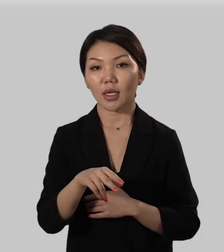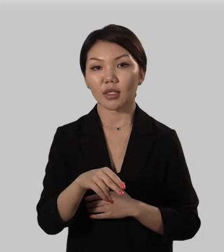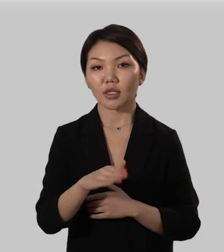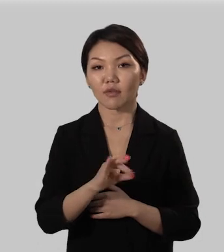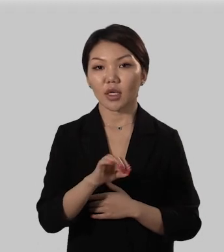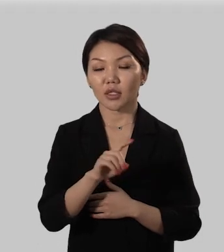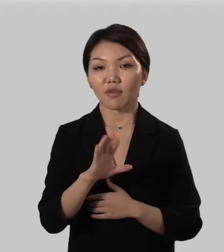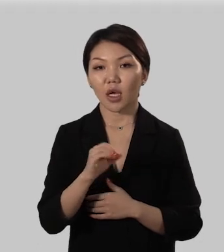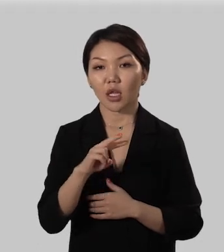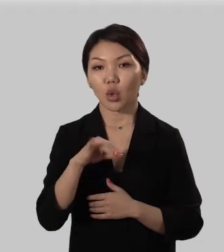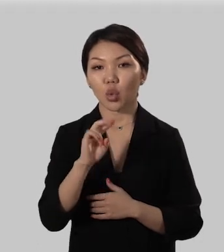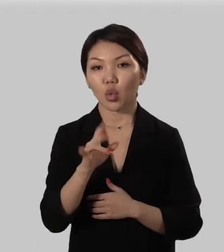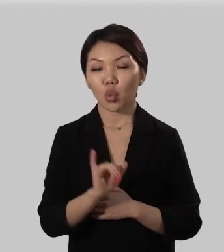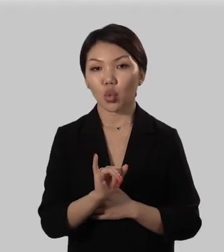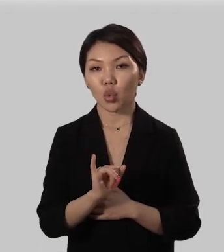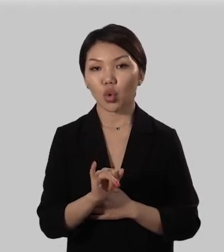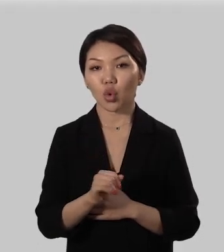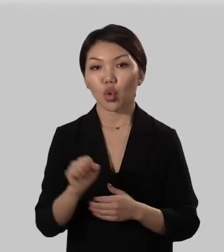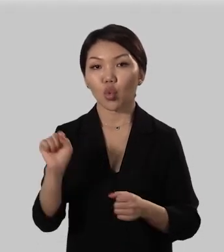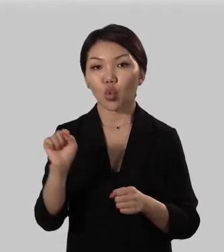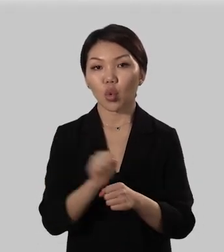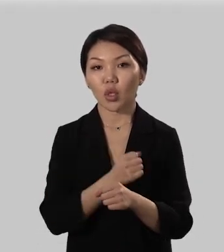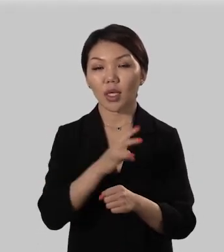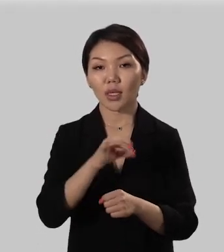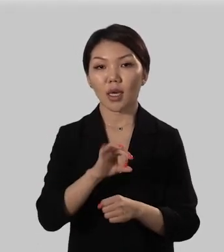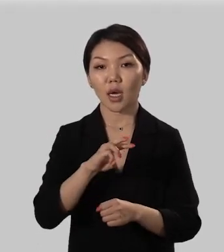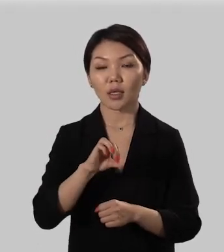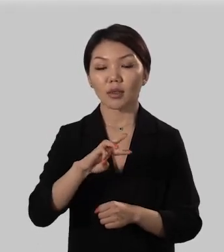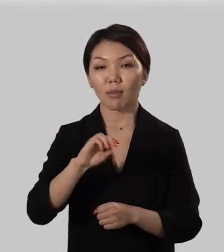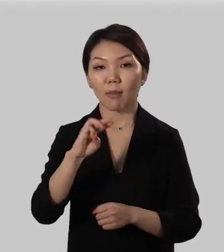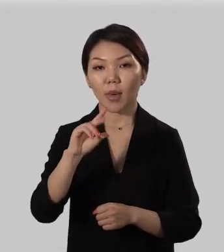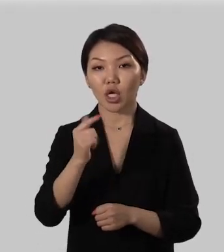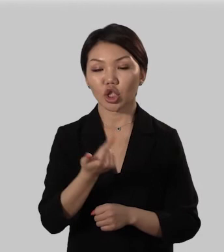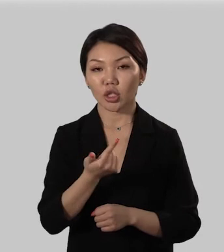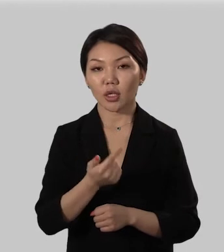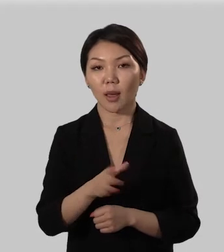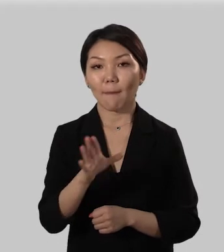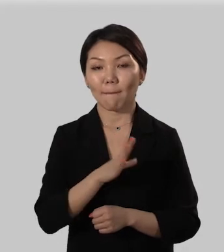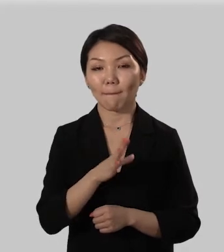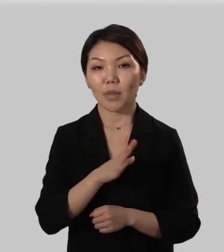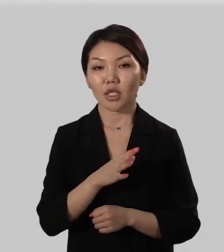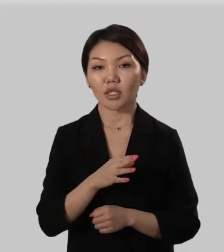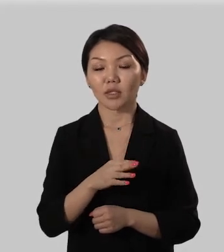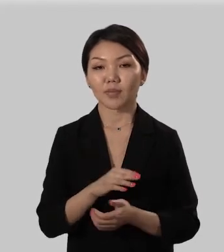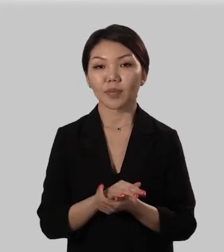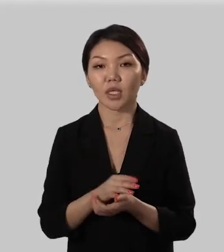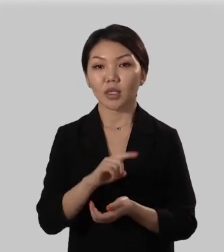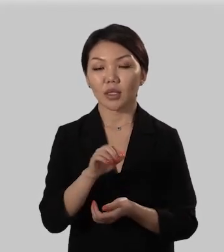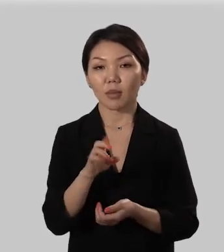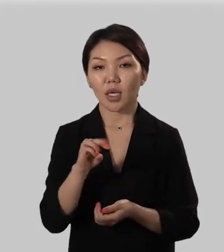ударить наотмашь быть запанибрата попасть в просак